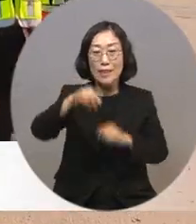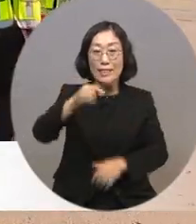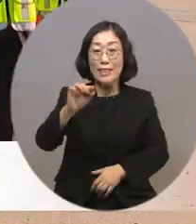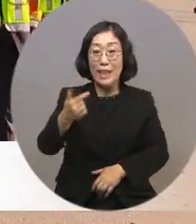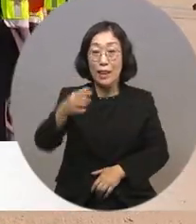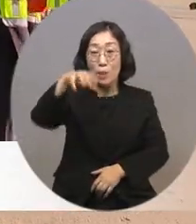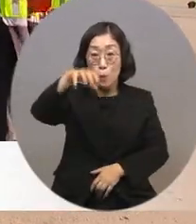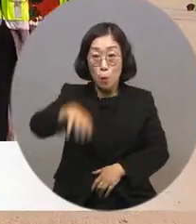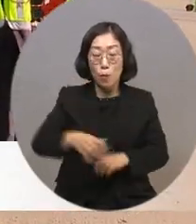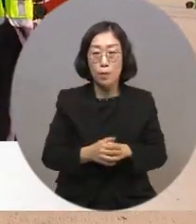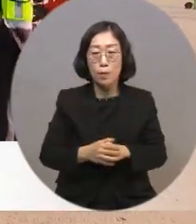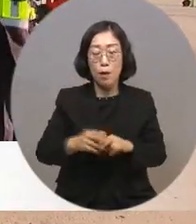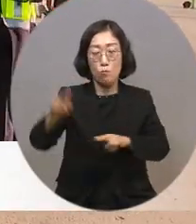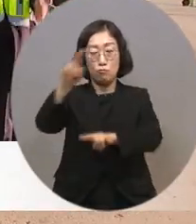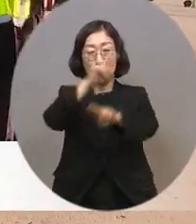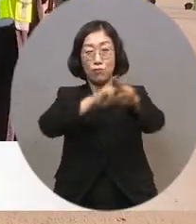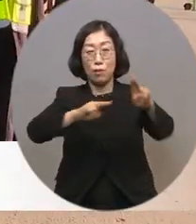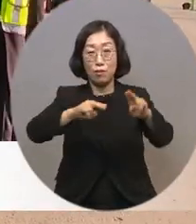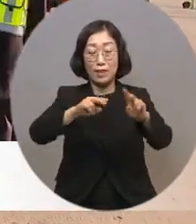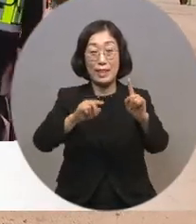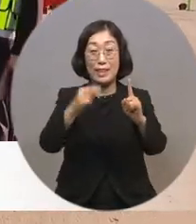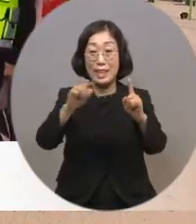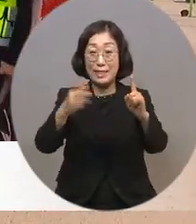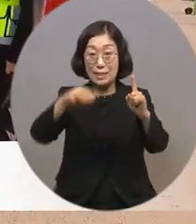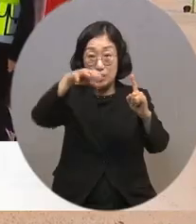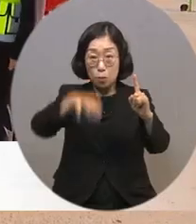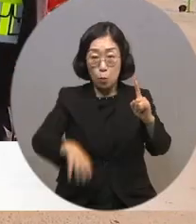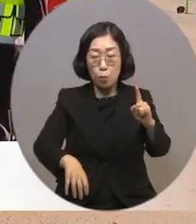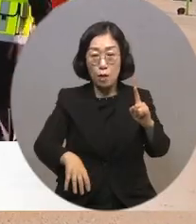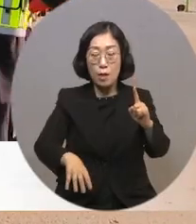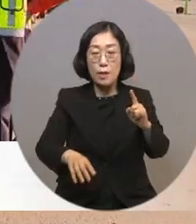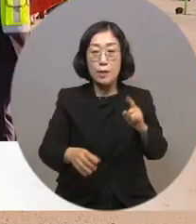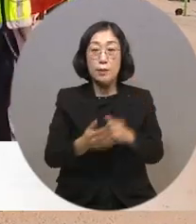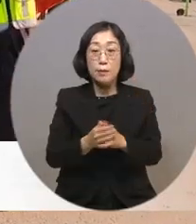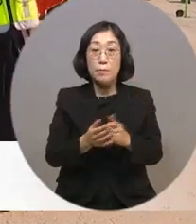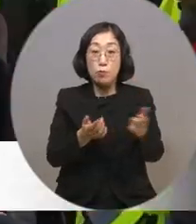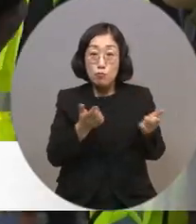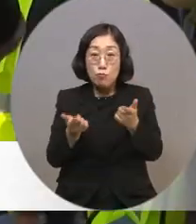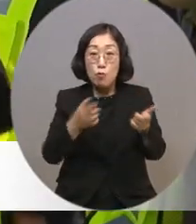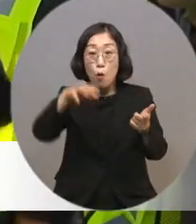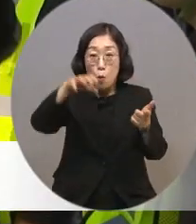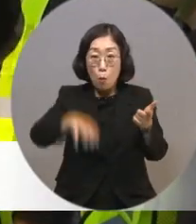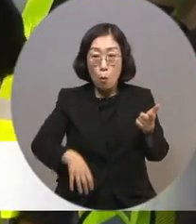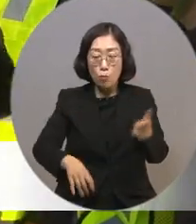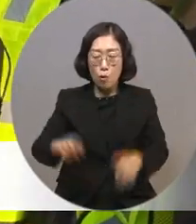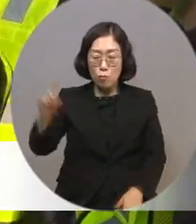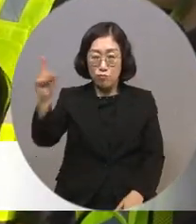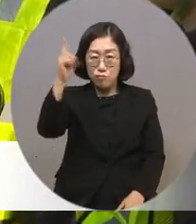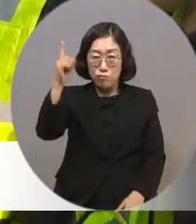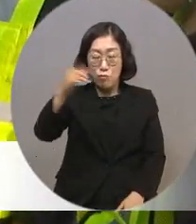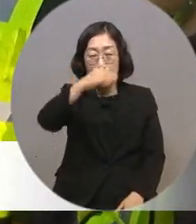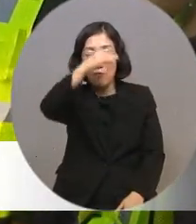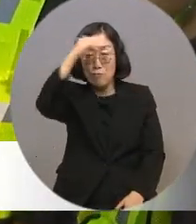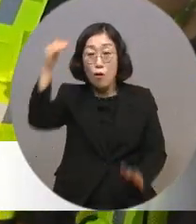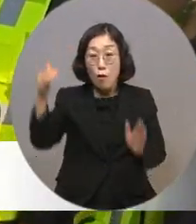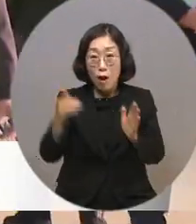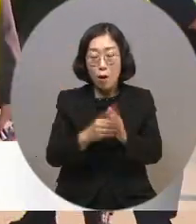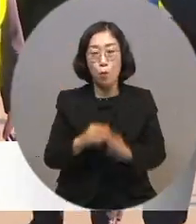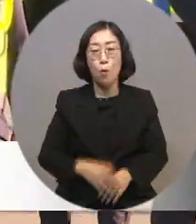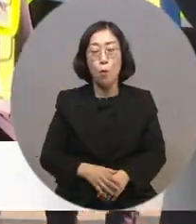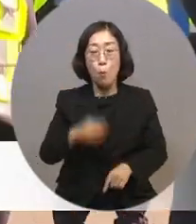전남 해상풍력 1단지의 시범운전 개시 현장을 헬기로 시찰하고 배후 부지인 목포